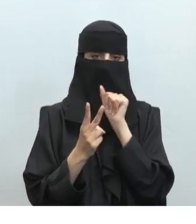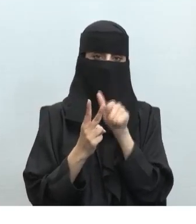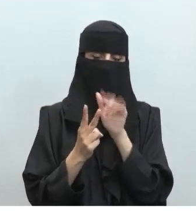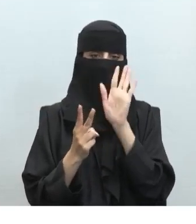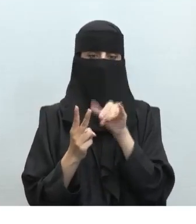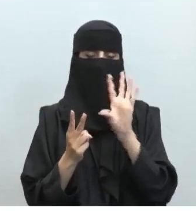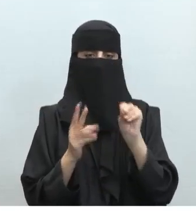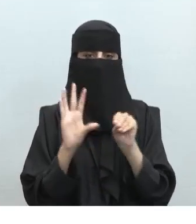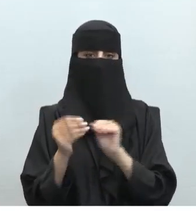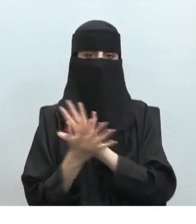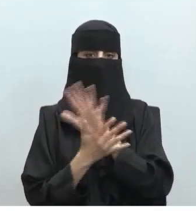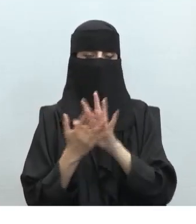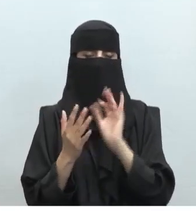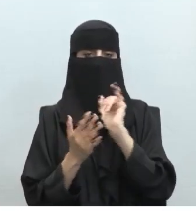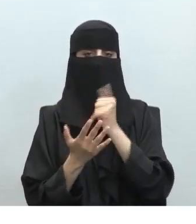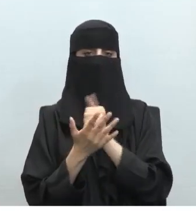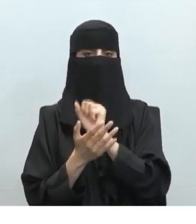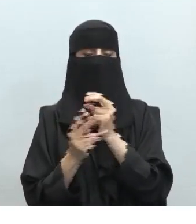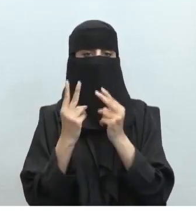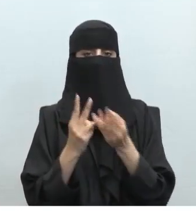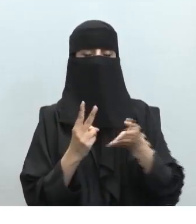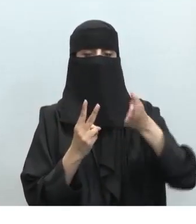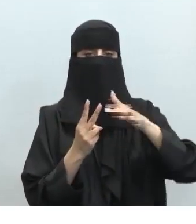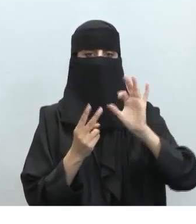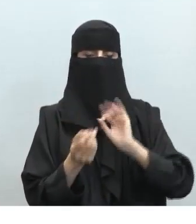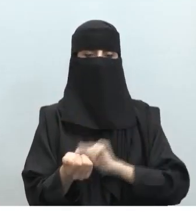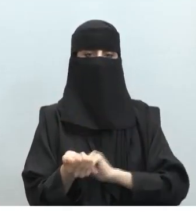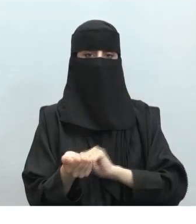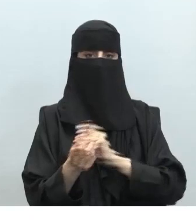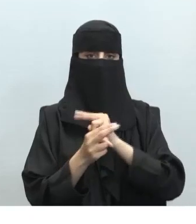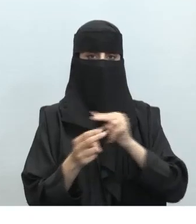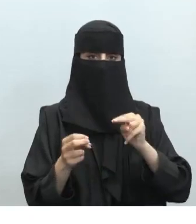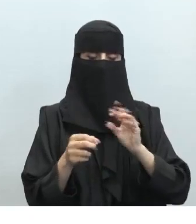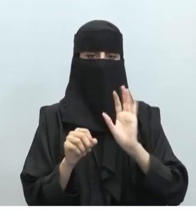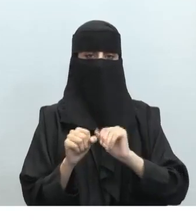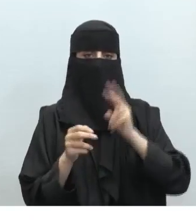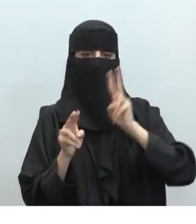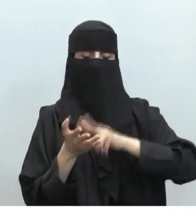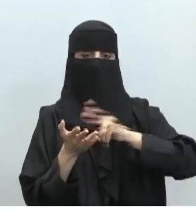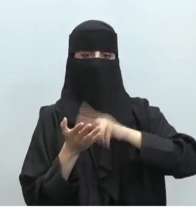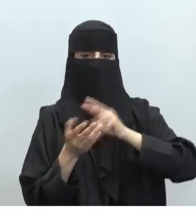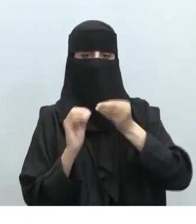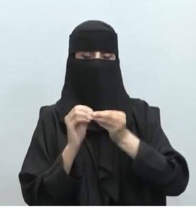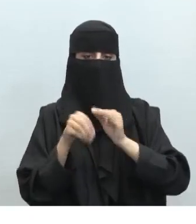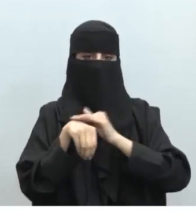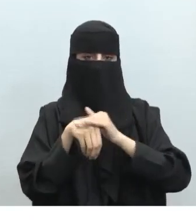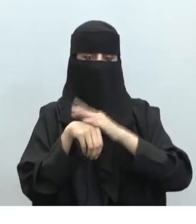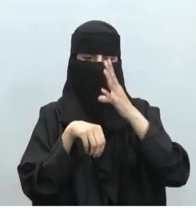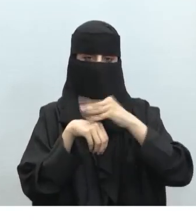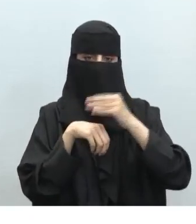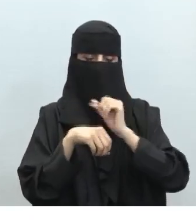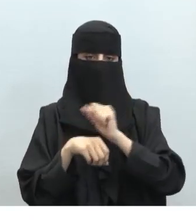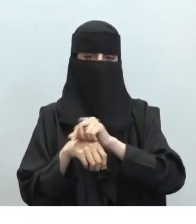ابرز الصفات من ابرز الامثله لهذه الصفات فصائل الدم في الانسان لون الفرو في الارانب جميعه تعبر عن